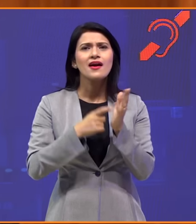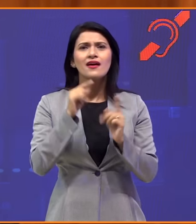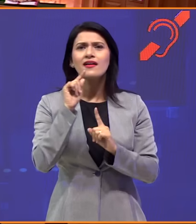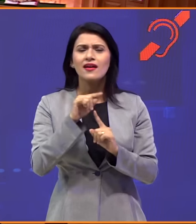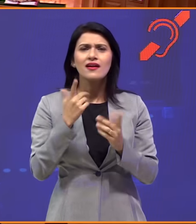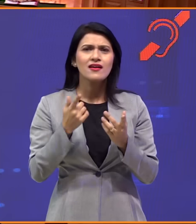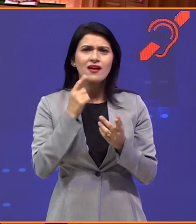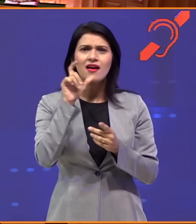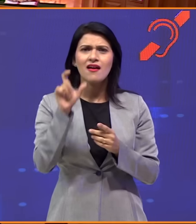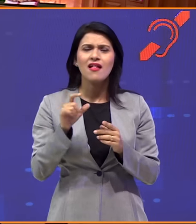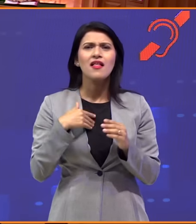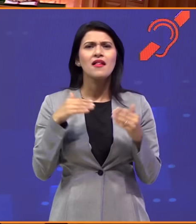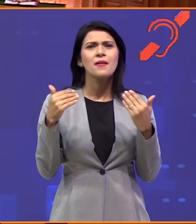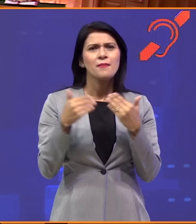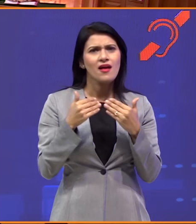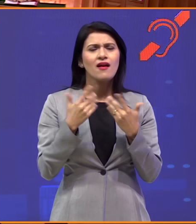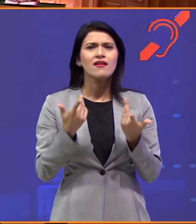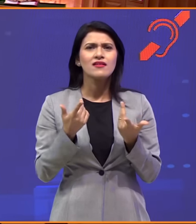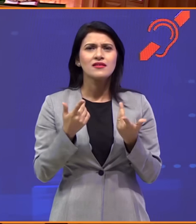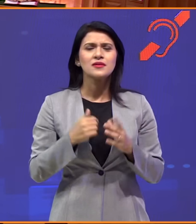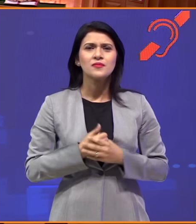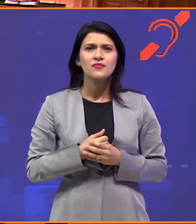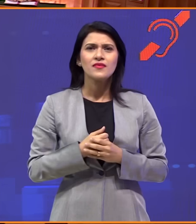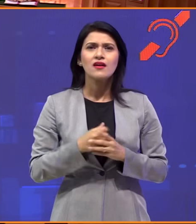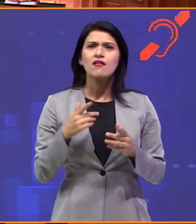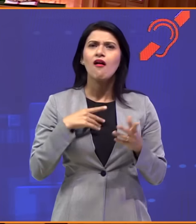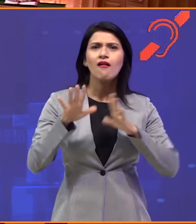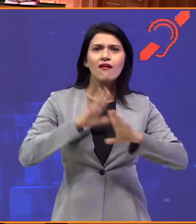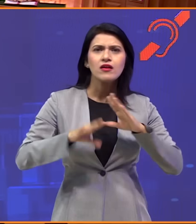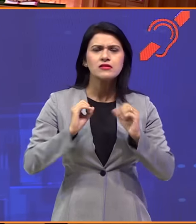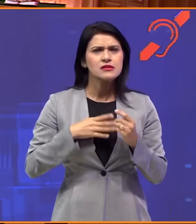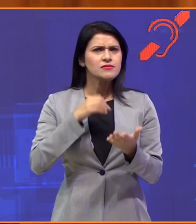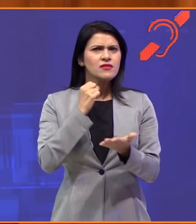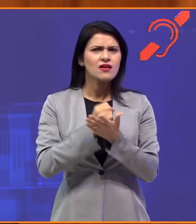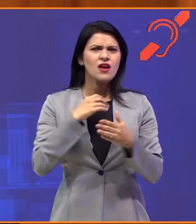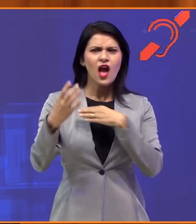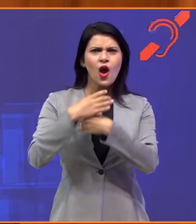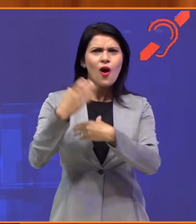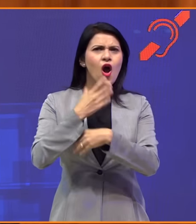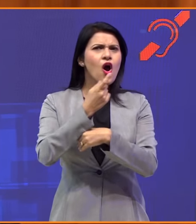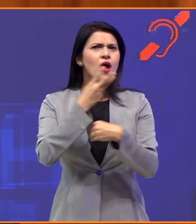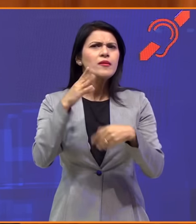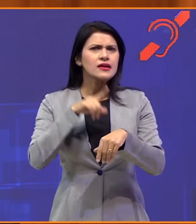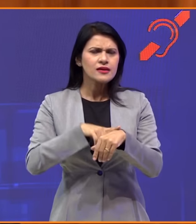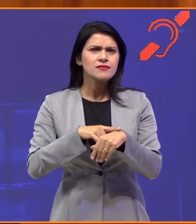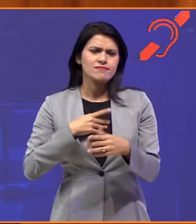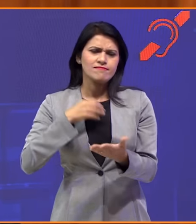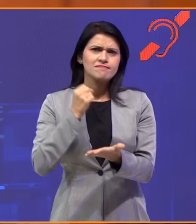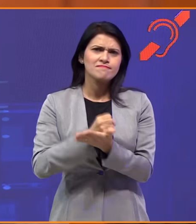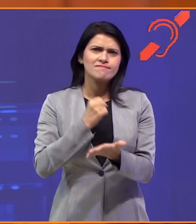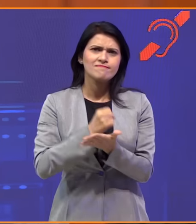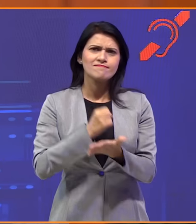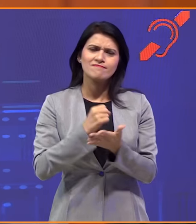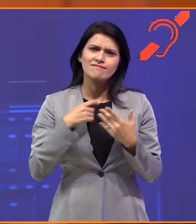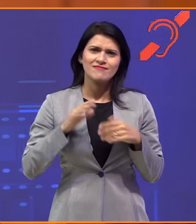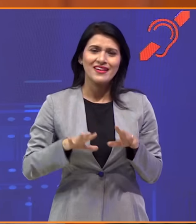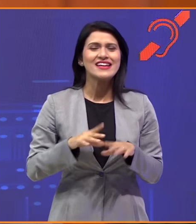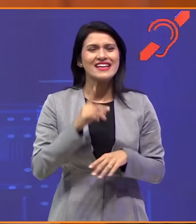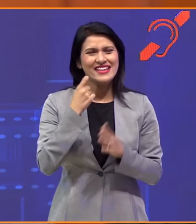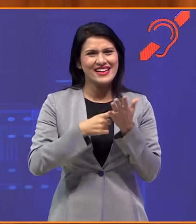लेकिन रिजेक्शन से मैं थोड़ा जिद हो गया मेरा कि कब तक रिजेक्ट करोगे देखते हैं जिद तो दिखाई दे रहा है आपका हर